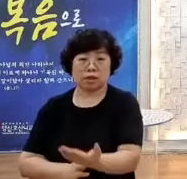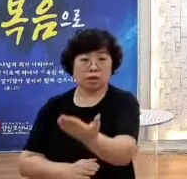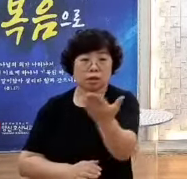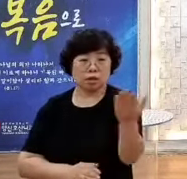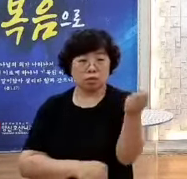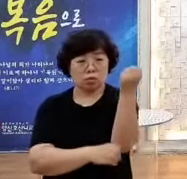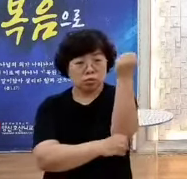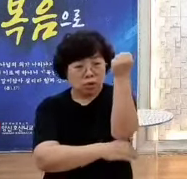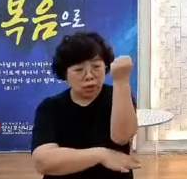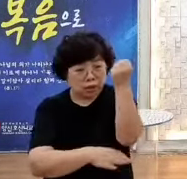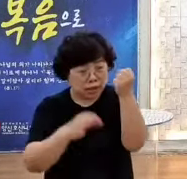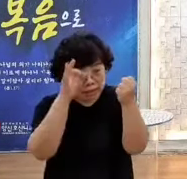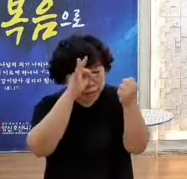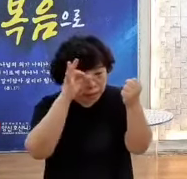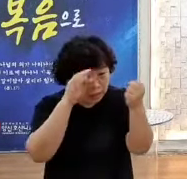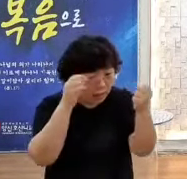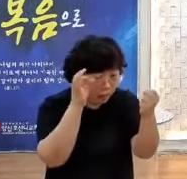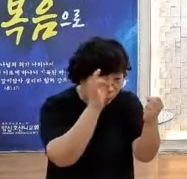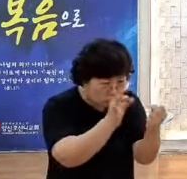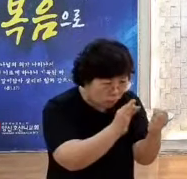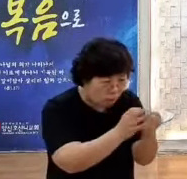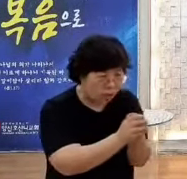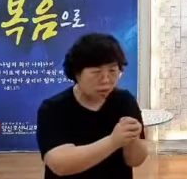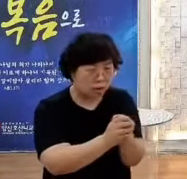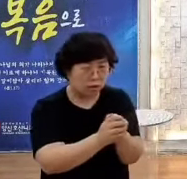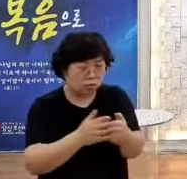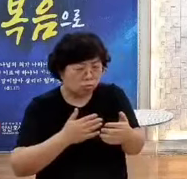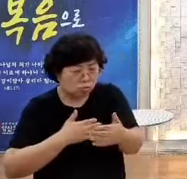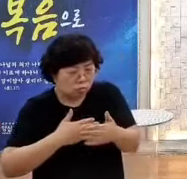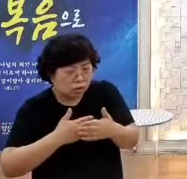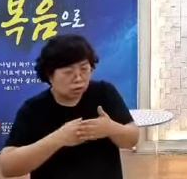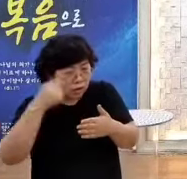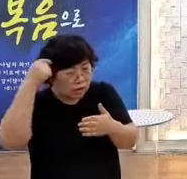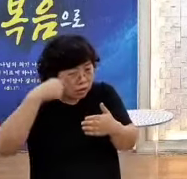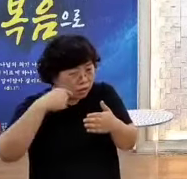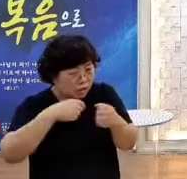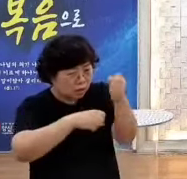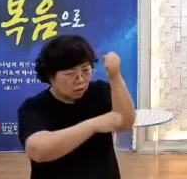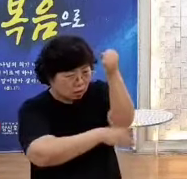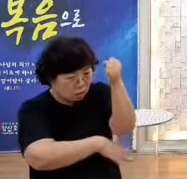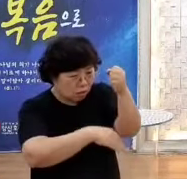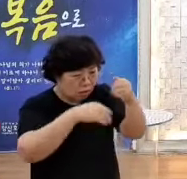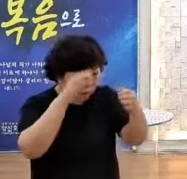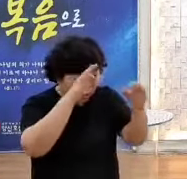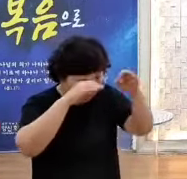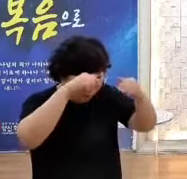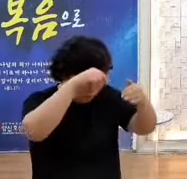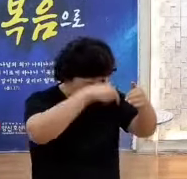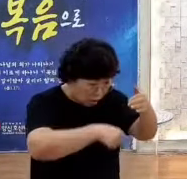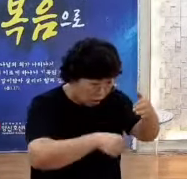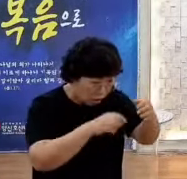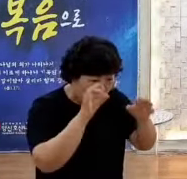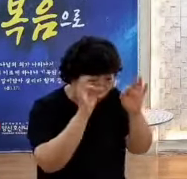그 근원을 따져가서 들어가 보면 그 불안의 원인이 뭘까요?